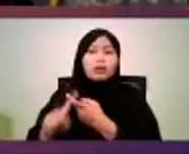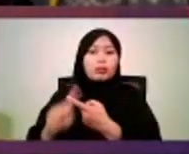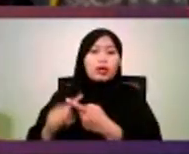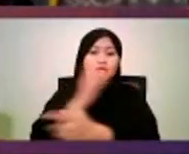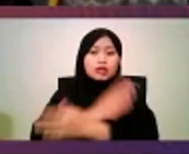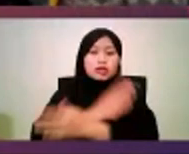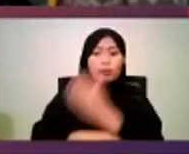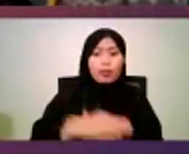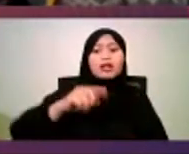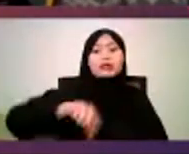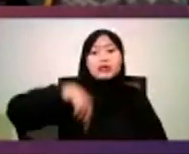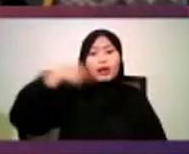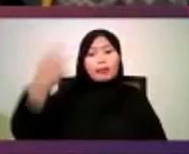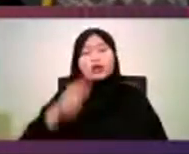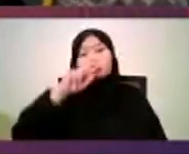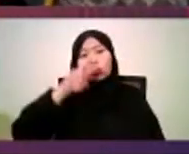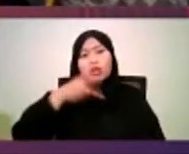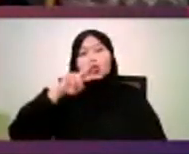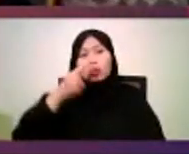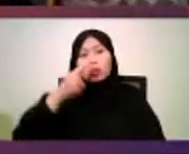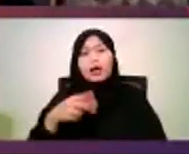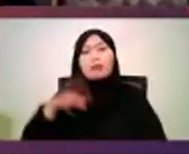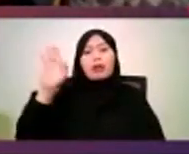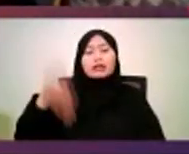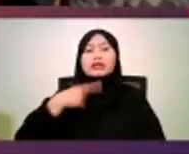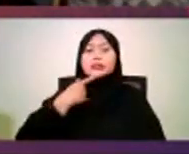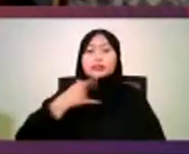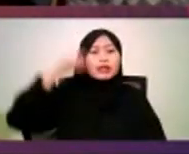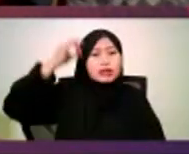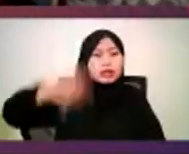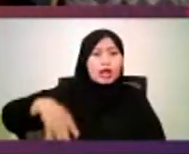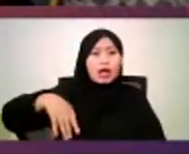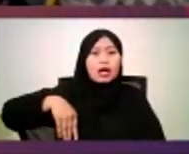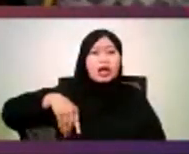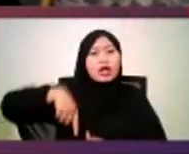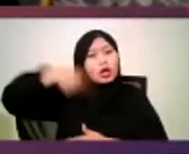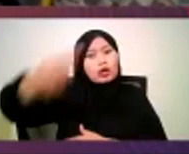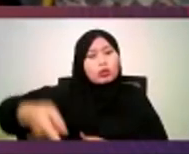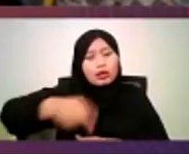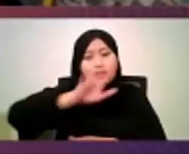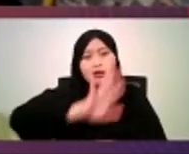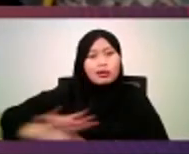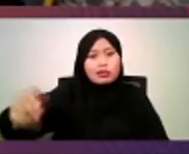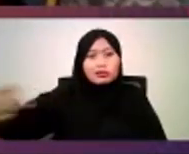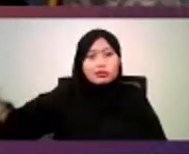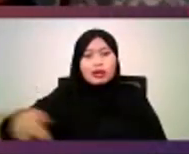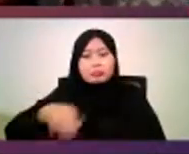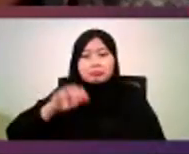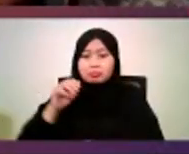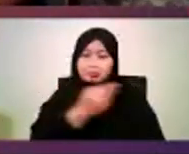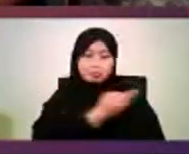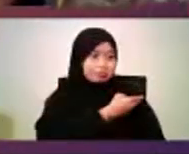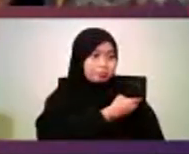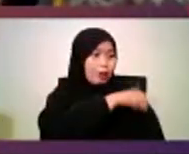sampai saudara-saudara kita yang ada di pelosok Negeri membuka by akan melaksanakan program itu Terima kasih